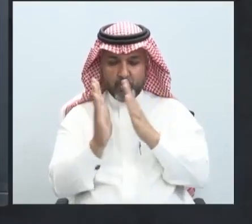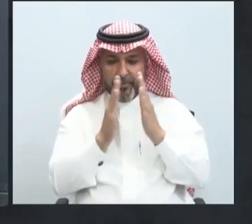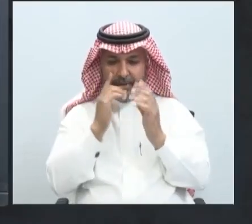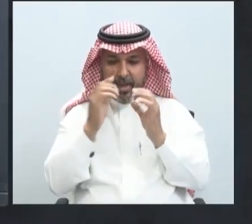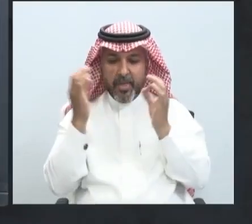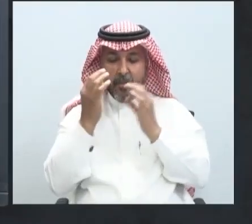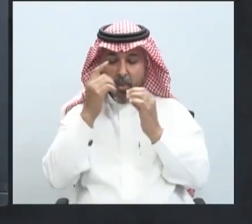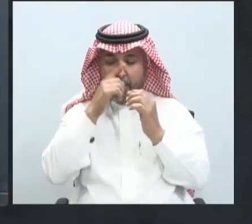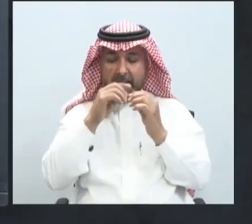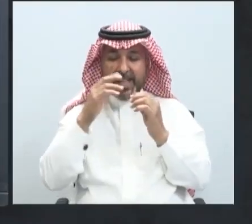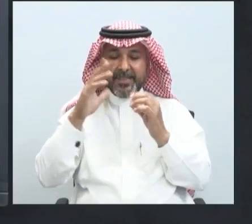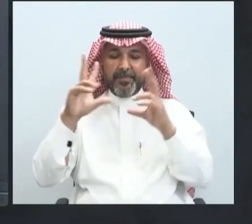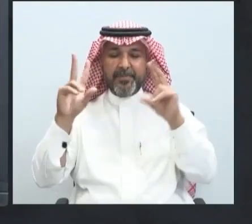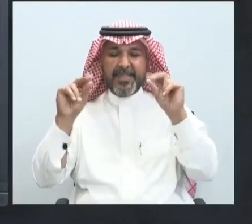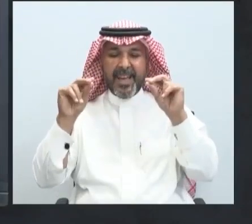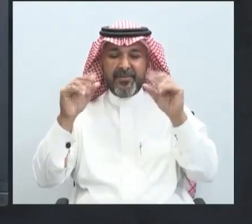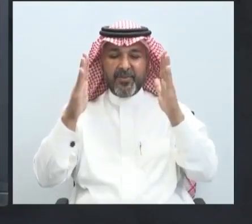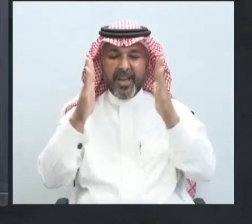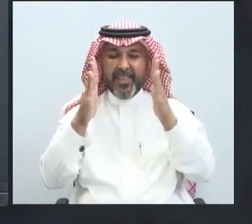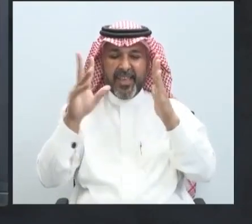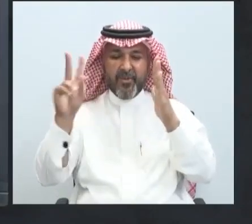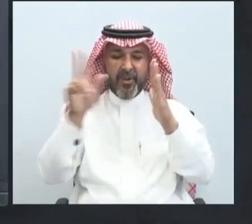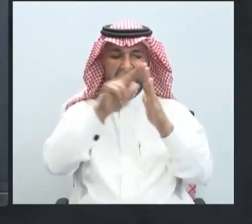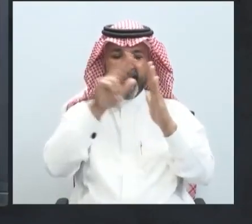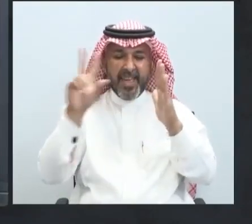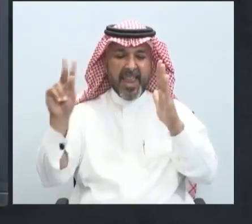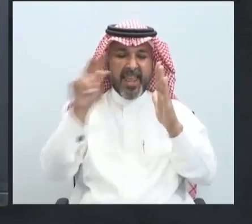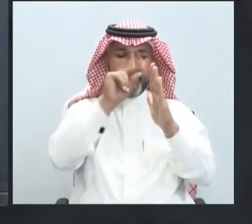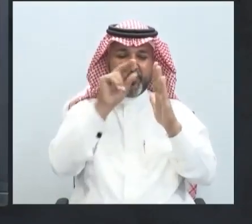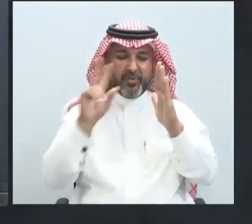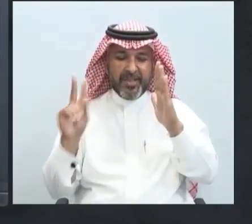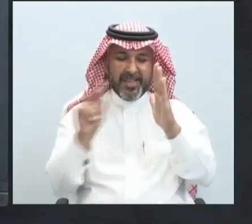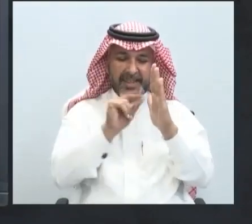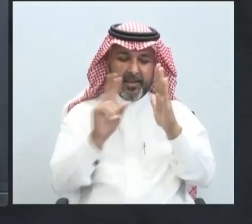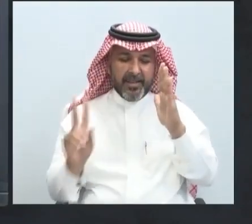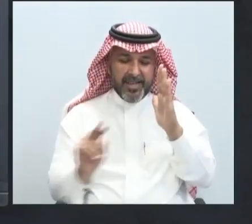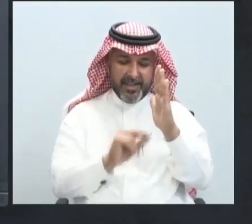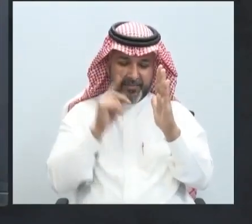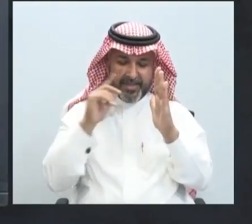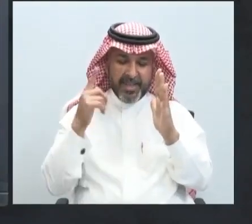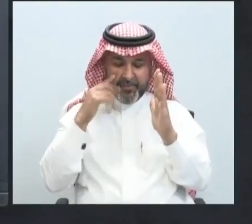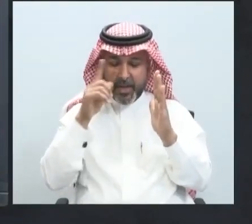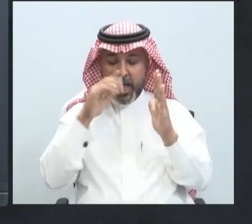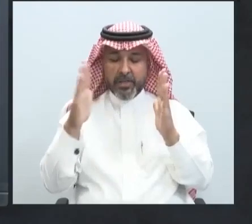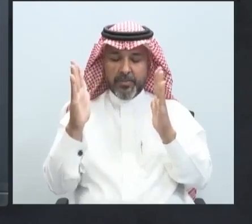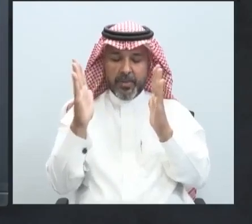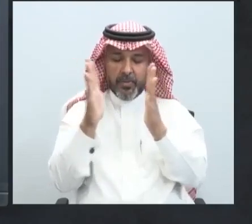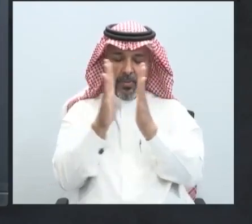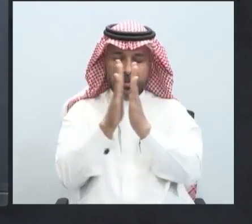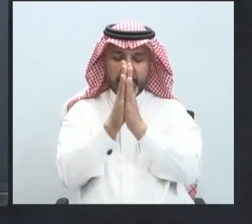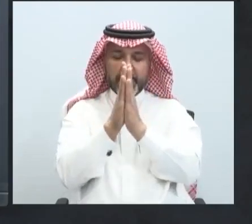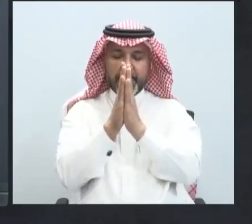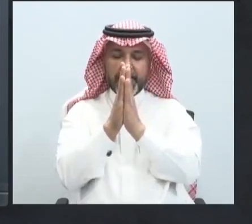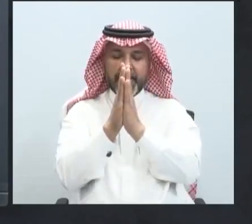هذه اهم المزايا تكلمنا عنها في درسنا الماضي كذلك تتقابل نفس الصفات داخل هذه الكروموسومات هنا